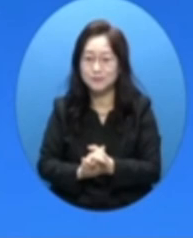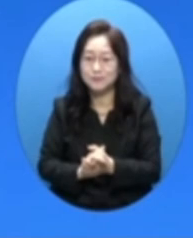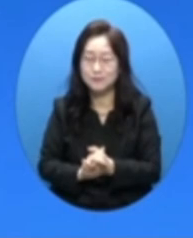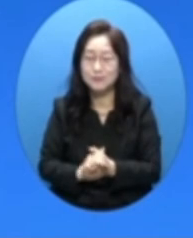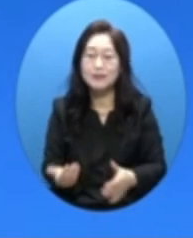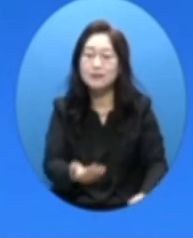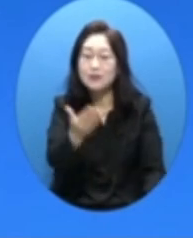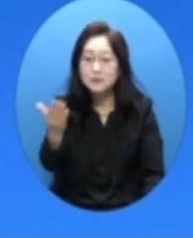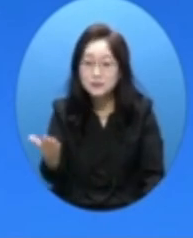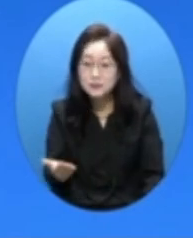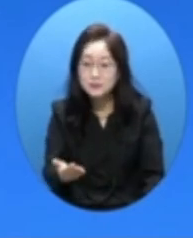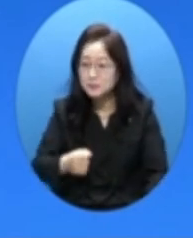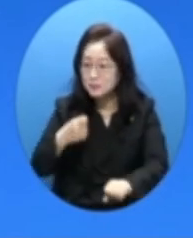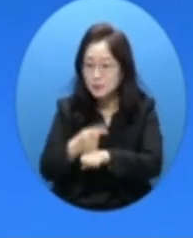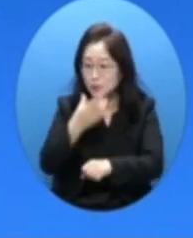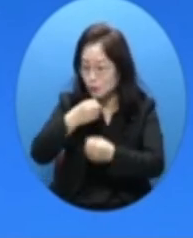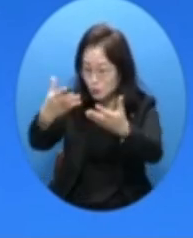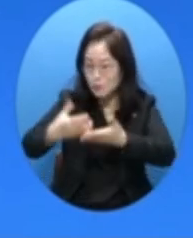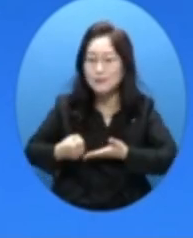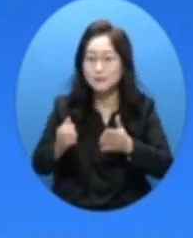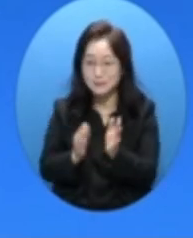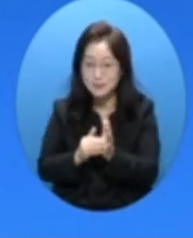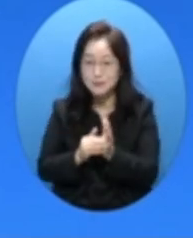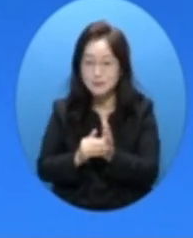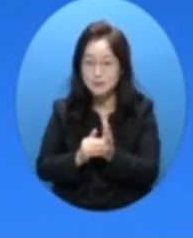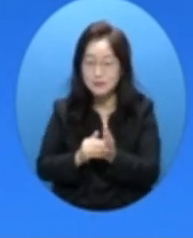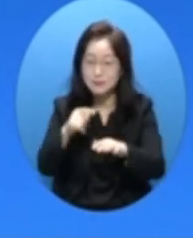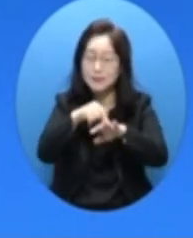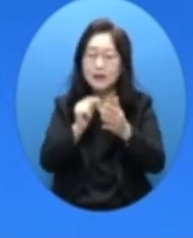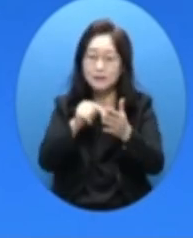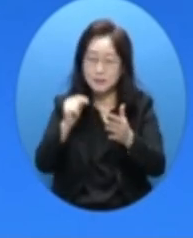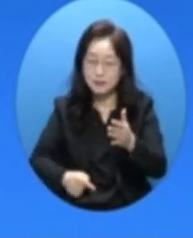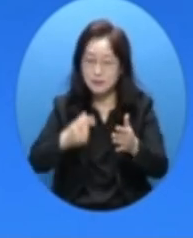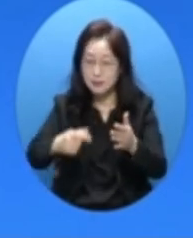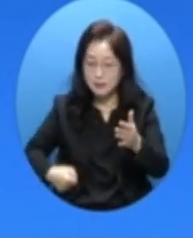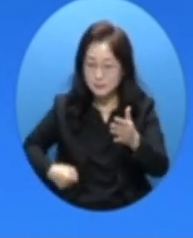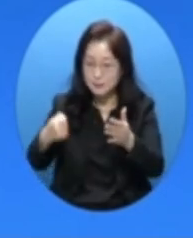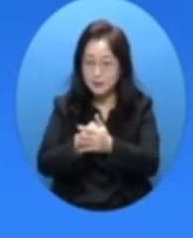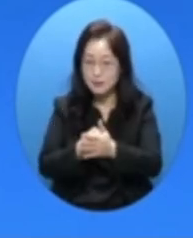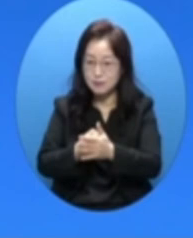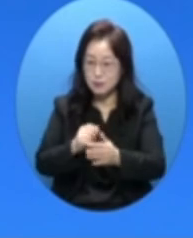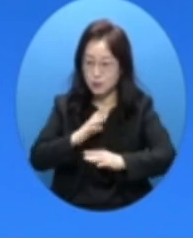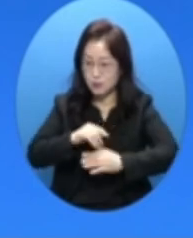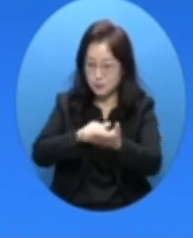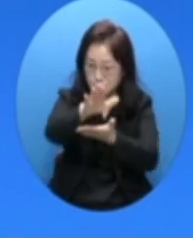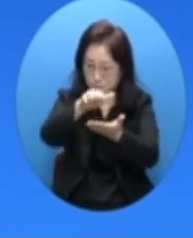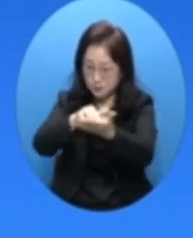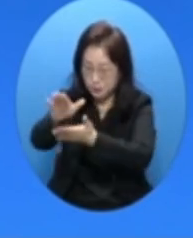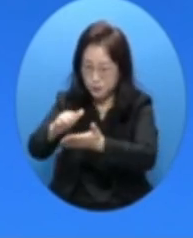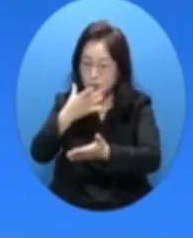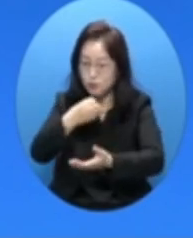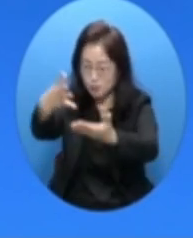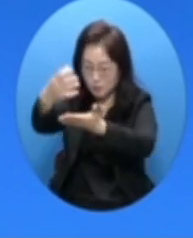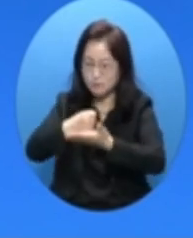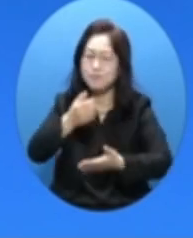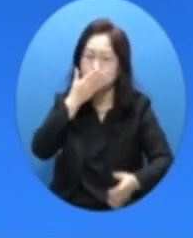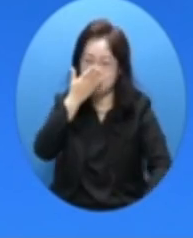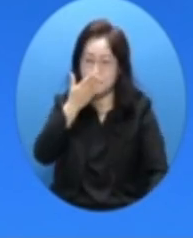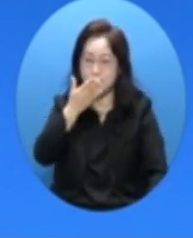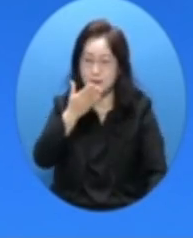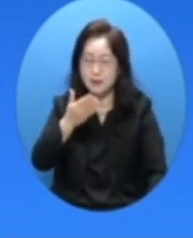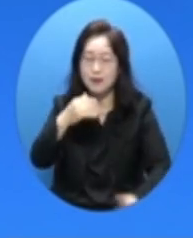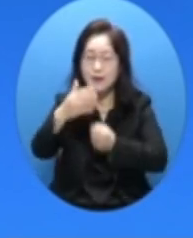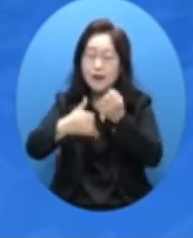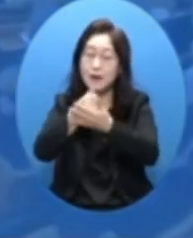여러분 이미 축복을 주셨습니다 요래 마음이 강하고 담대하고 주님을 그 축복이 임하는 것입니다 그리고